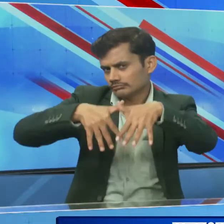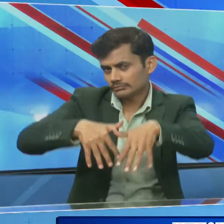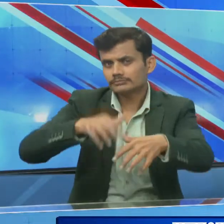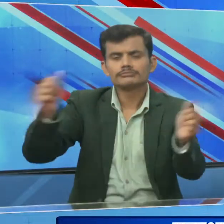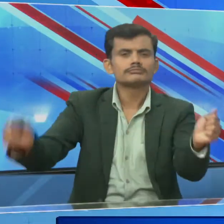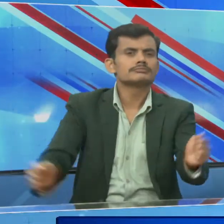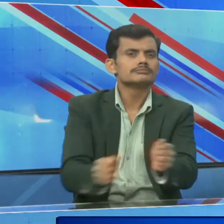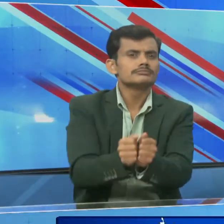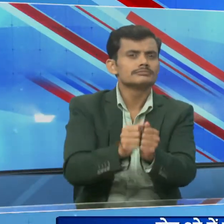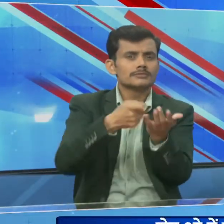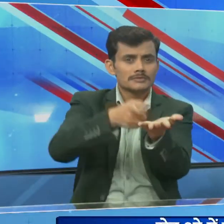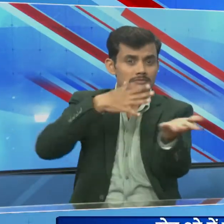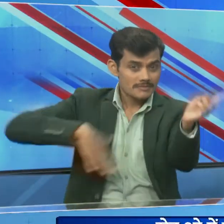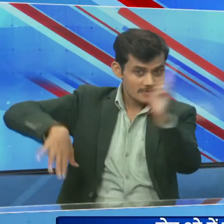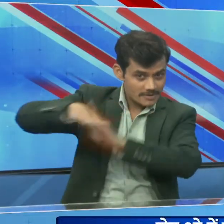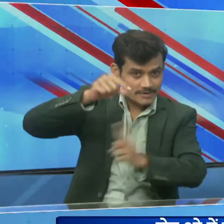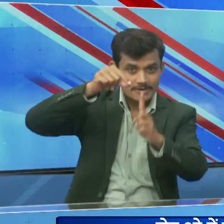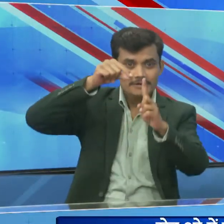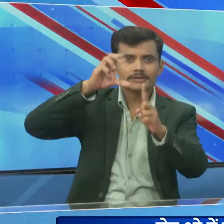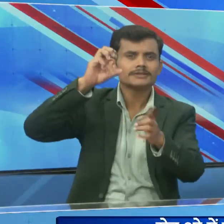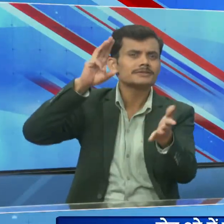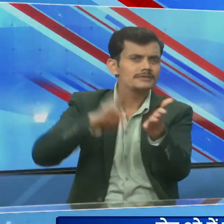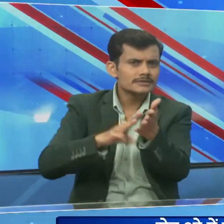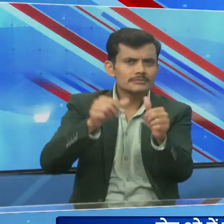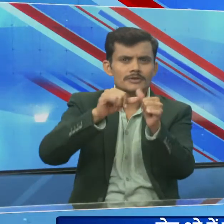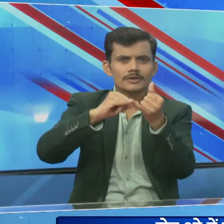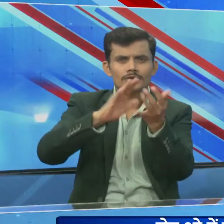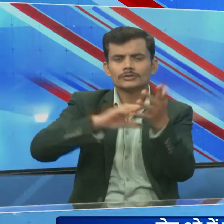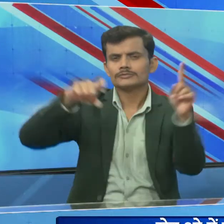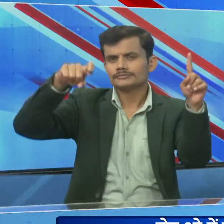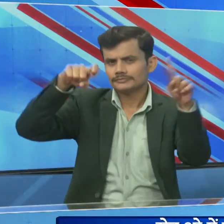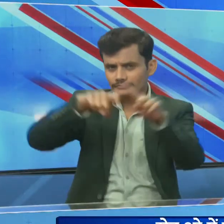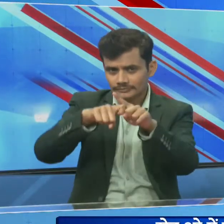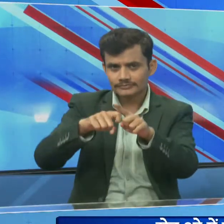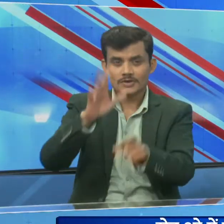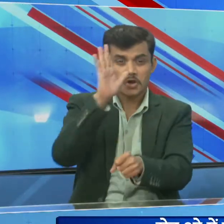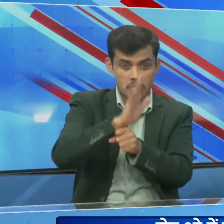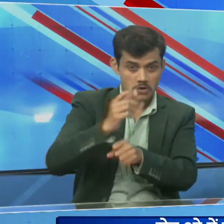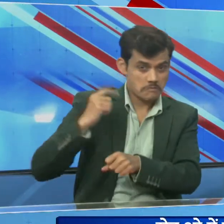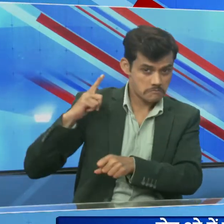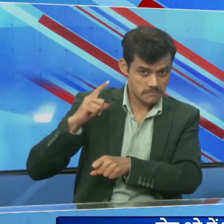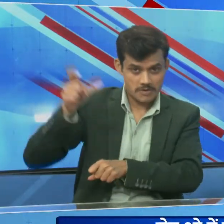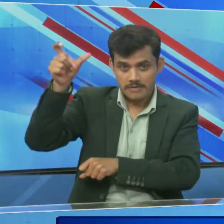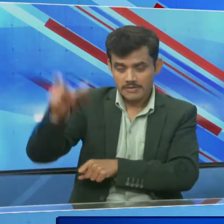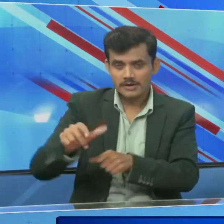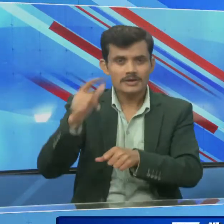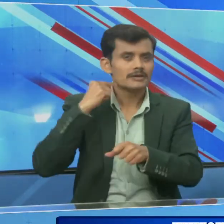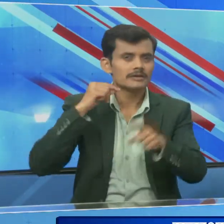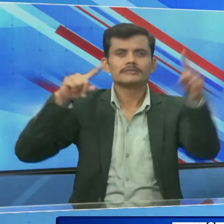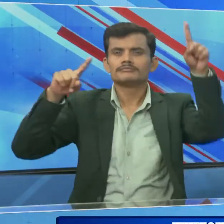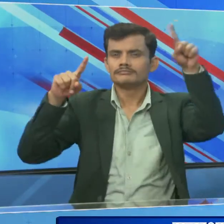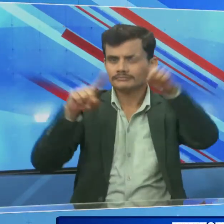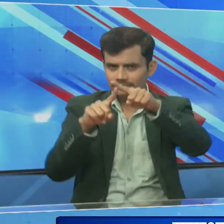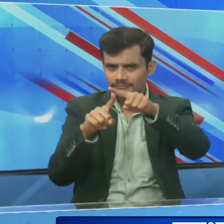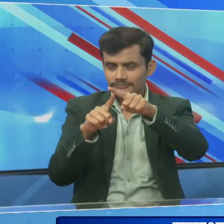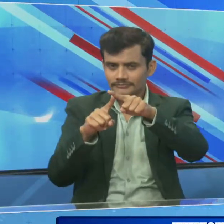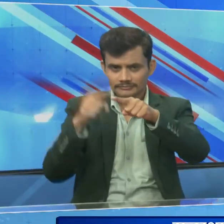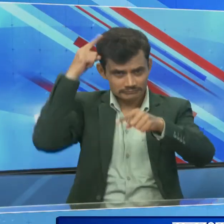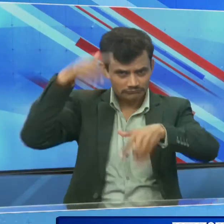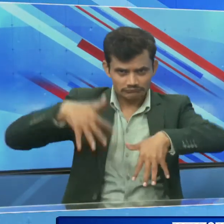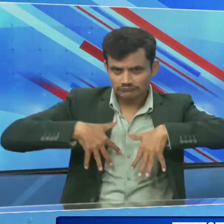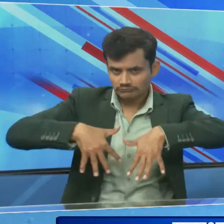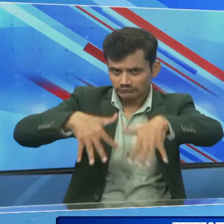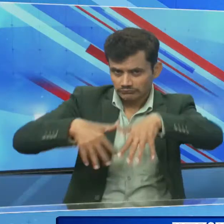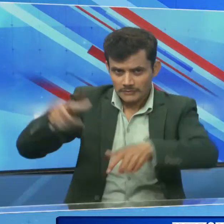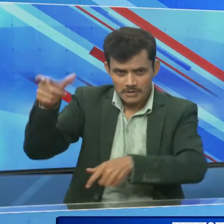साथ राजस्थान के पूर्व मुख्यमंत्री अशोक गहलोत, कांग्रेस प्रत्याशी ललित यादव और भंवर जितेंद्र सिंह भी रहे। सड़क के दोनों ओर